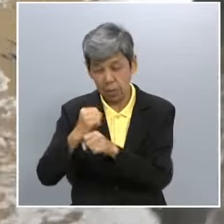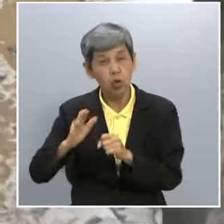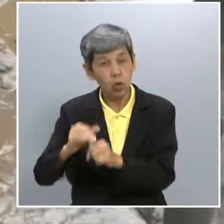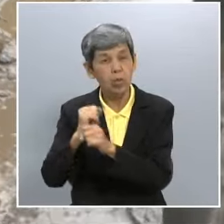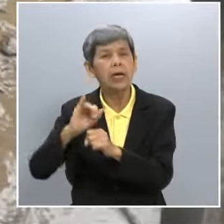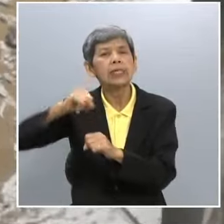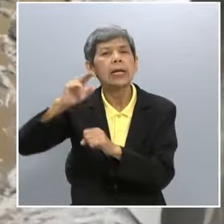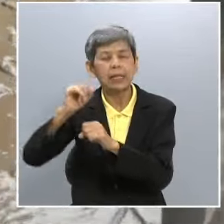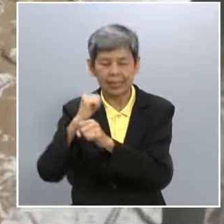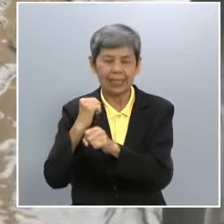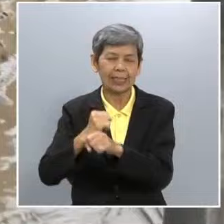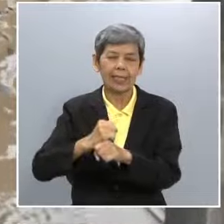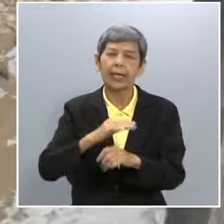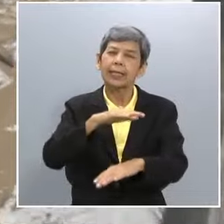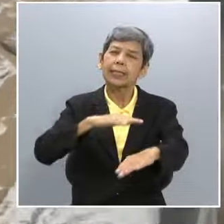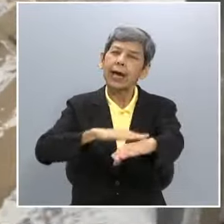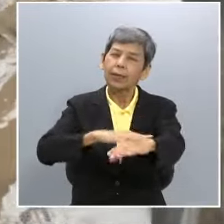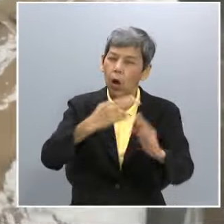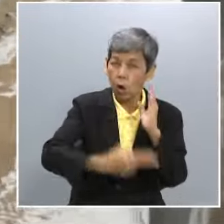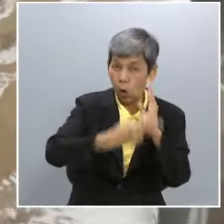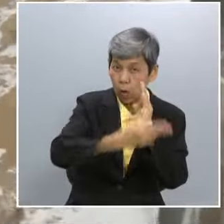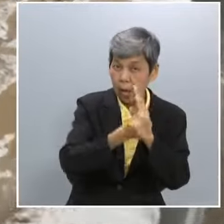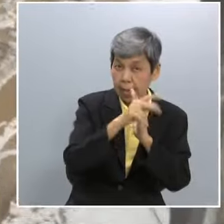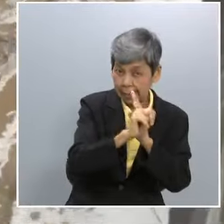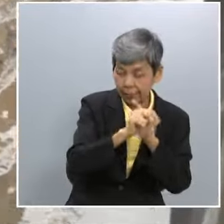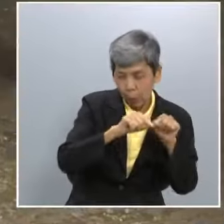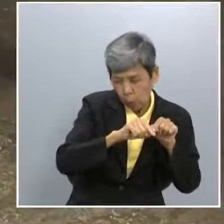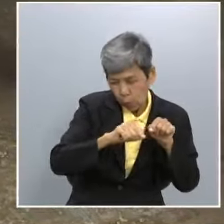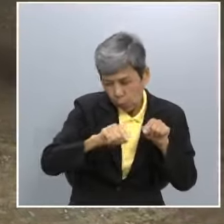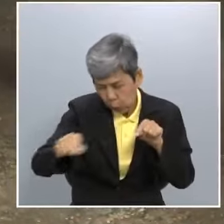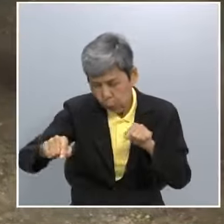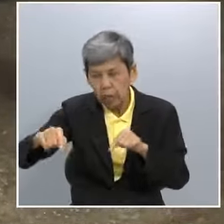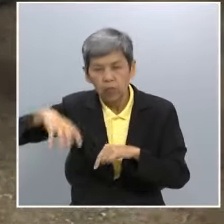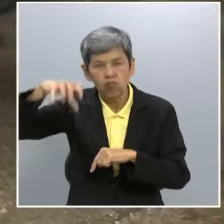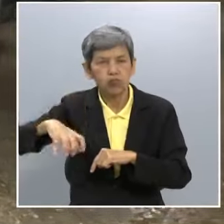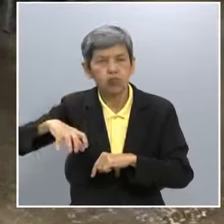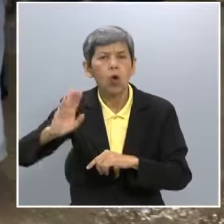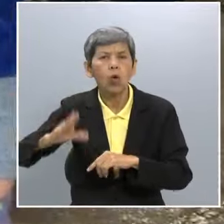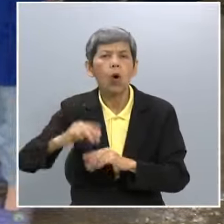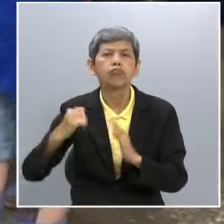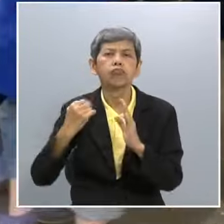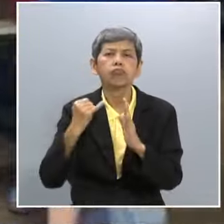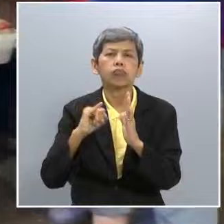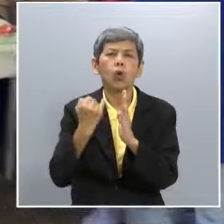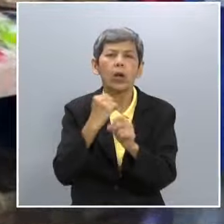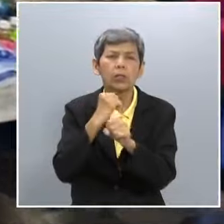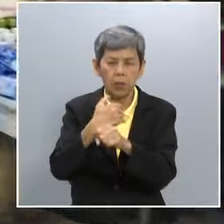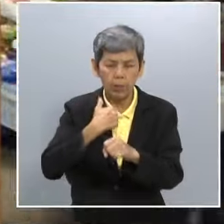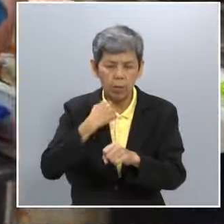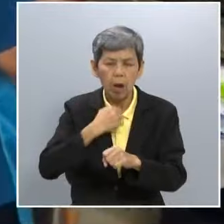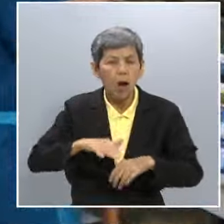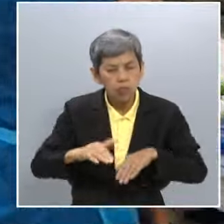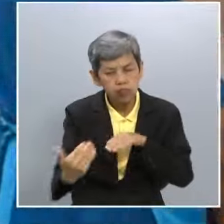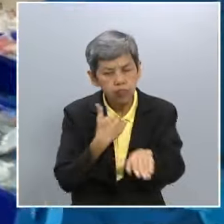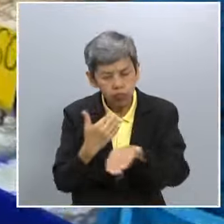ประเทศช่วงตั้งแต่3แยกโรงแรมอนันตราจนถึงจวนผู้ว่าพบว่าน้ำก็ลดลงแล้วก็เปิดให้รถสัญจรผ่าน